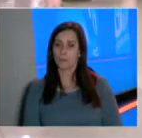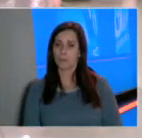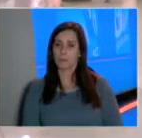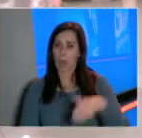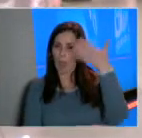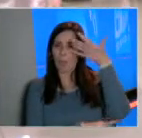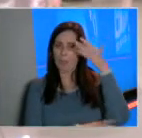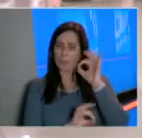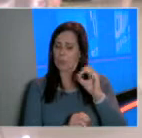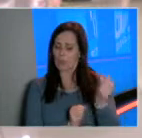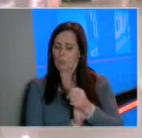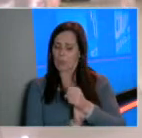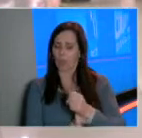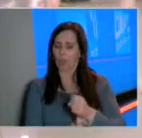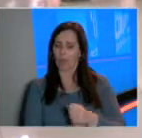המדינה באמת מוזנחת.